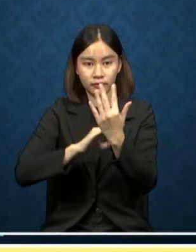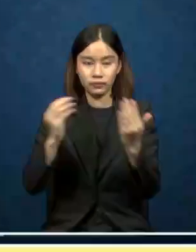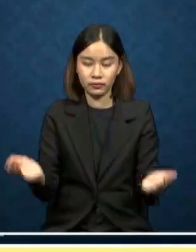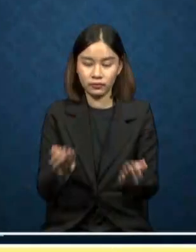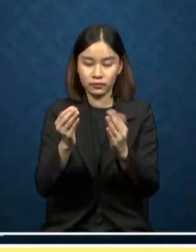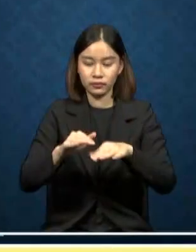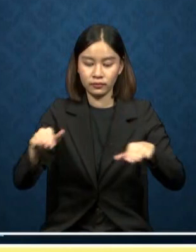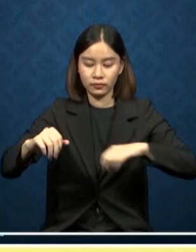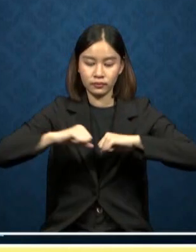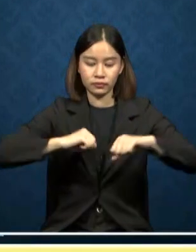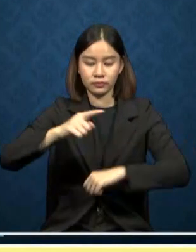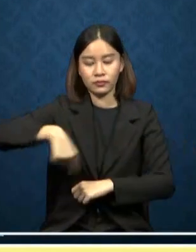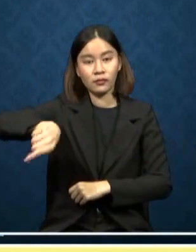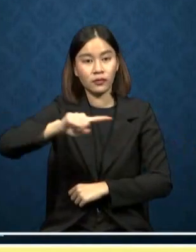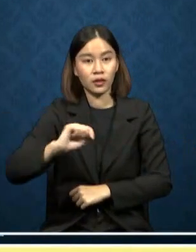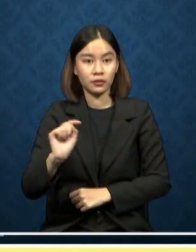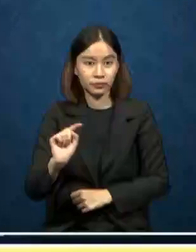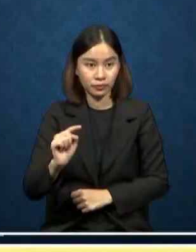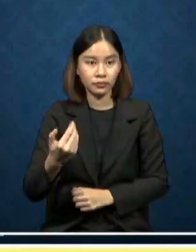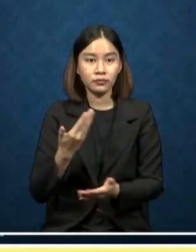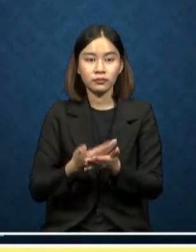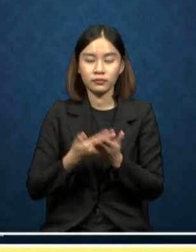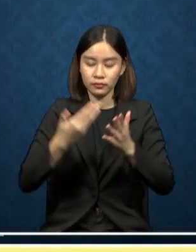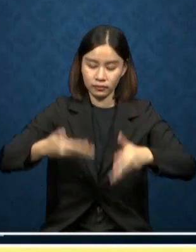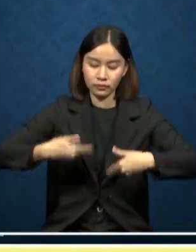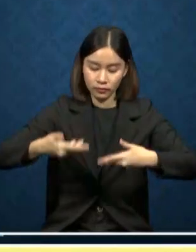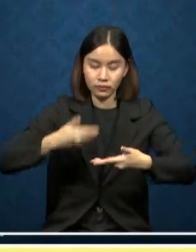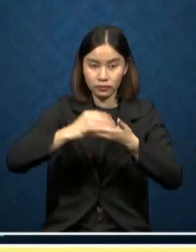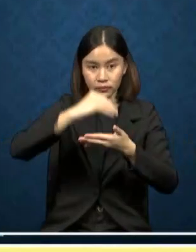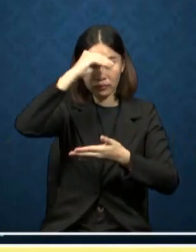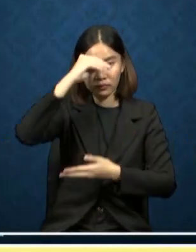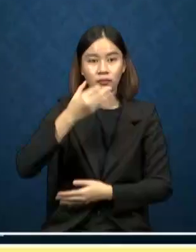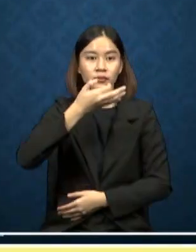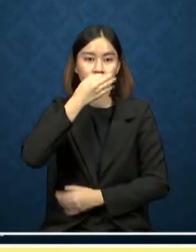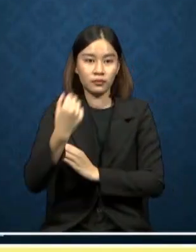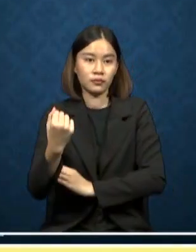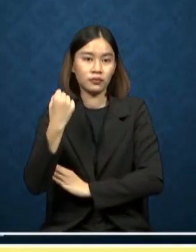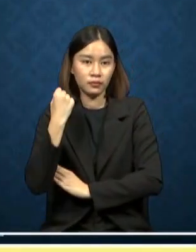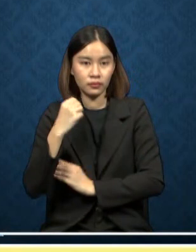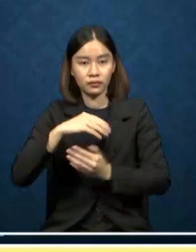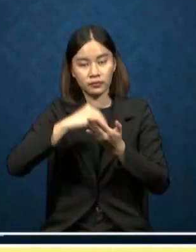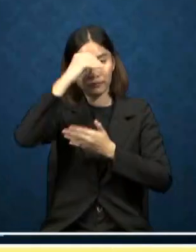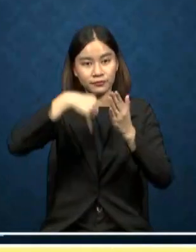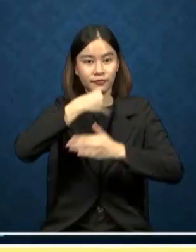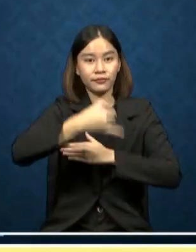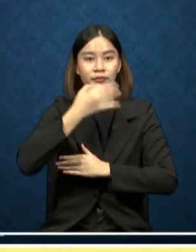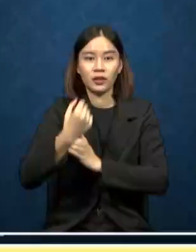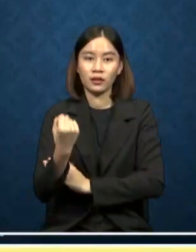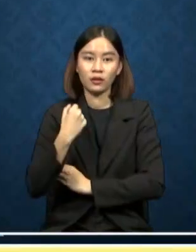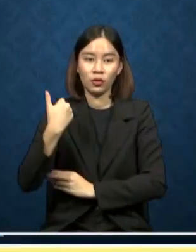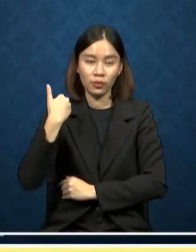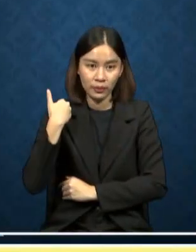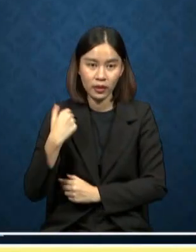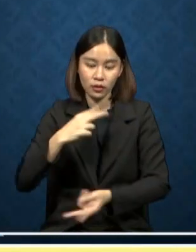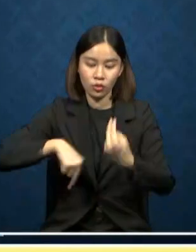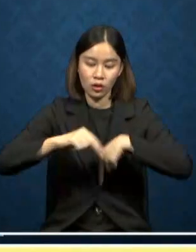เสริมให้เด็กและเยาวชนในโรงเรียนมีรายได้ระหว่างเรียนมีอาชีพที่มั่นคงหลังจากจบการศึกษาและสามารถ